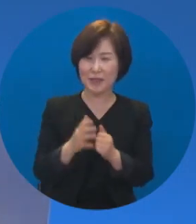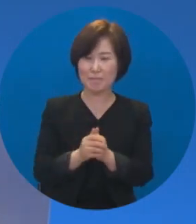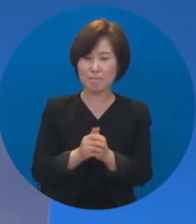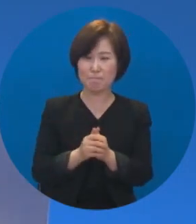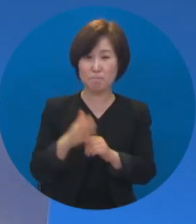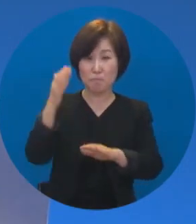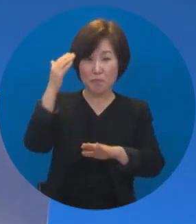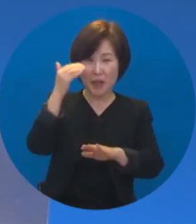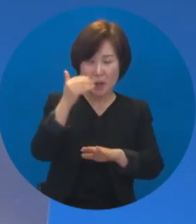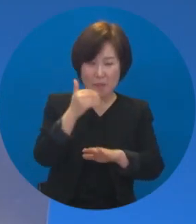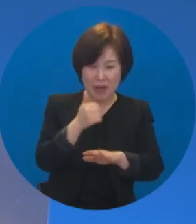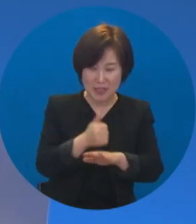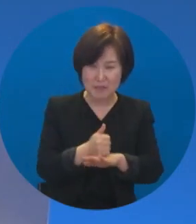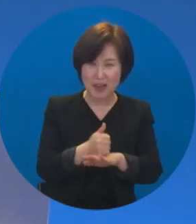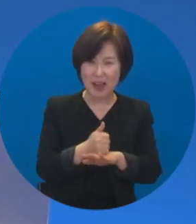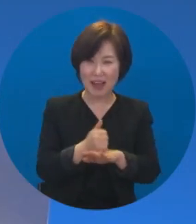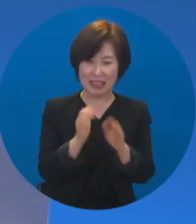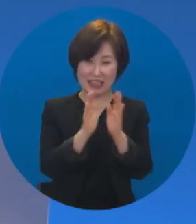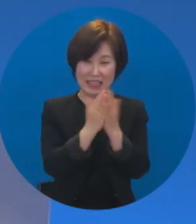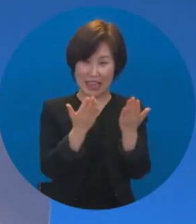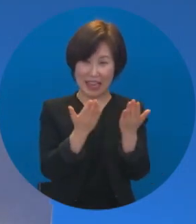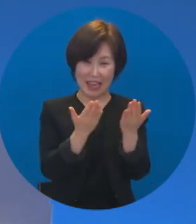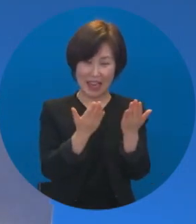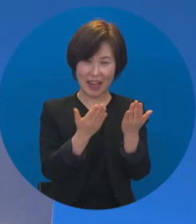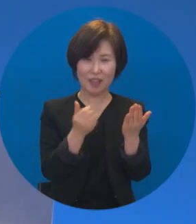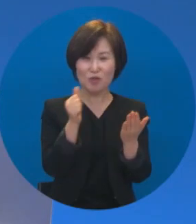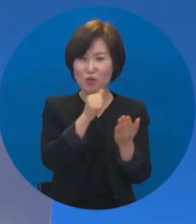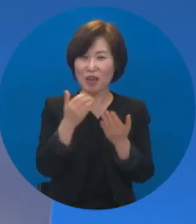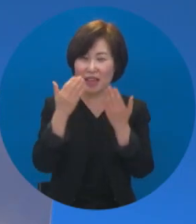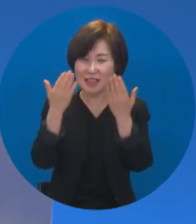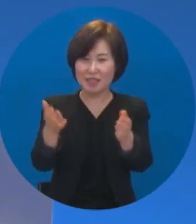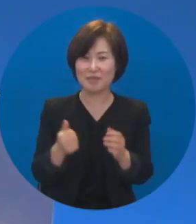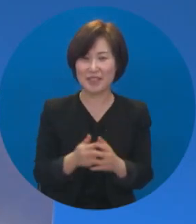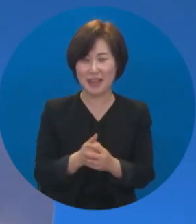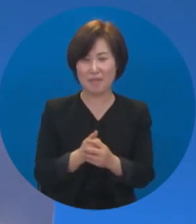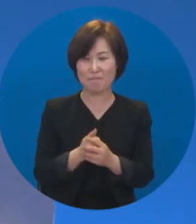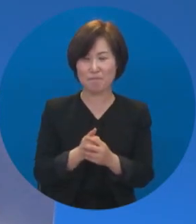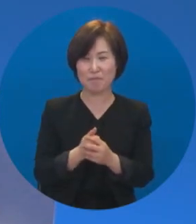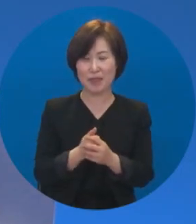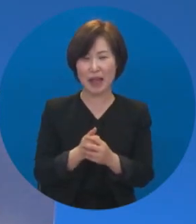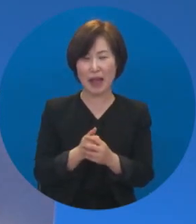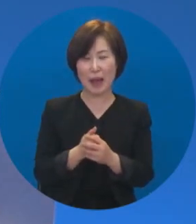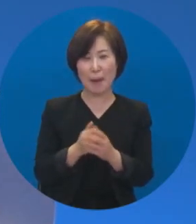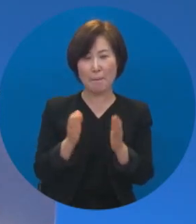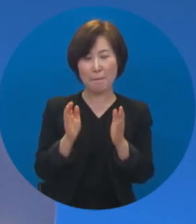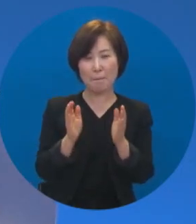마지막으로 제가 책 한 권을 소개하고 들어가려고 합니다. 반짝이의 모험이라는 책인데요.